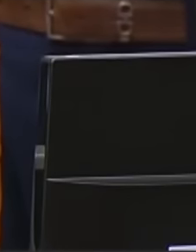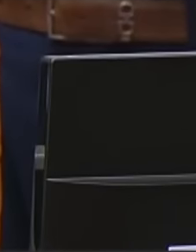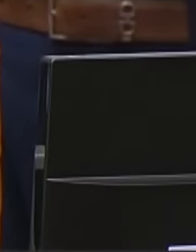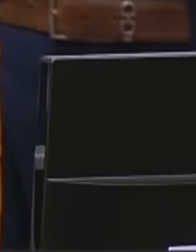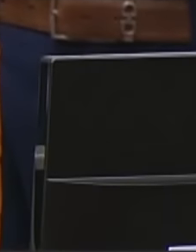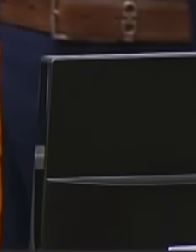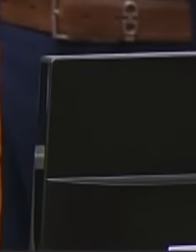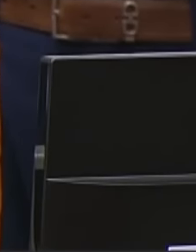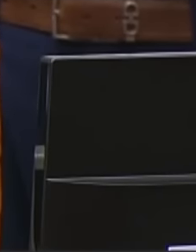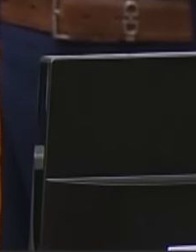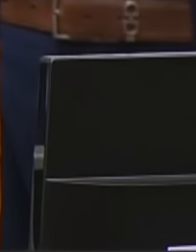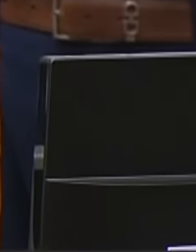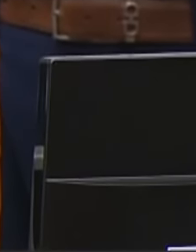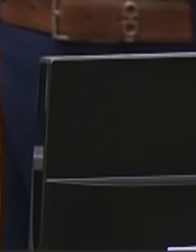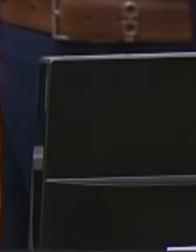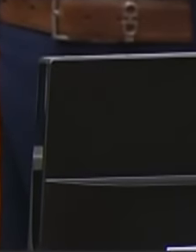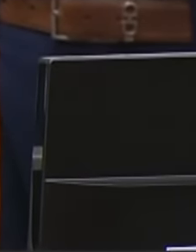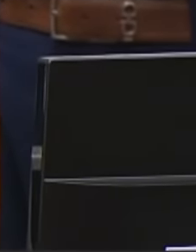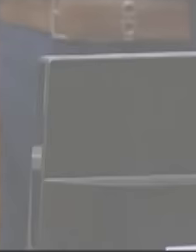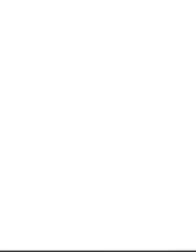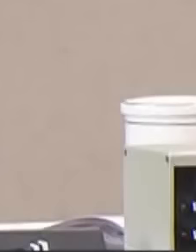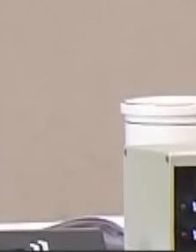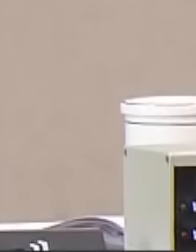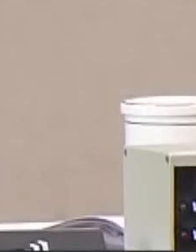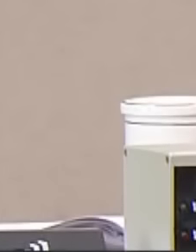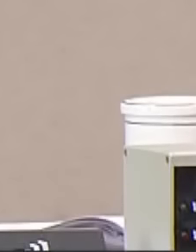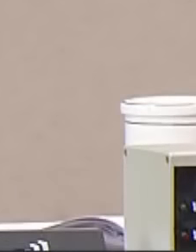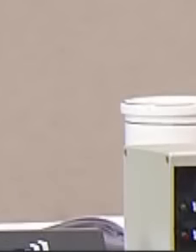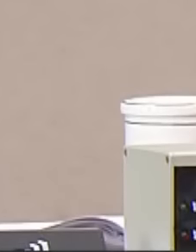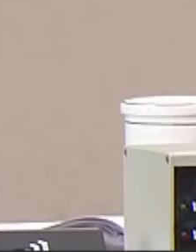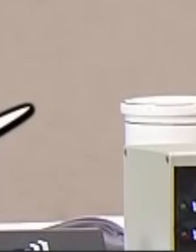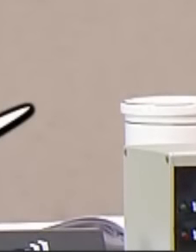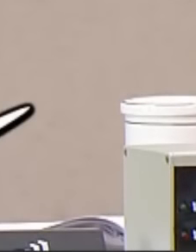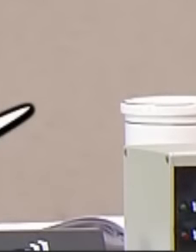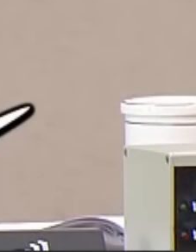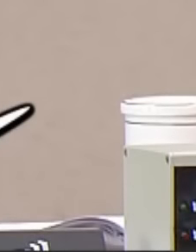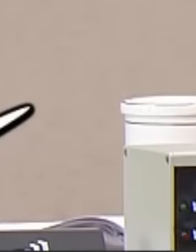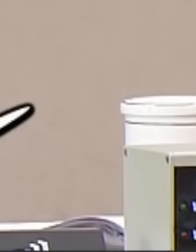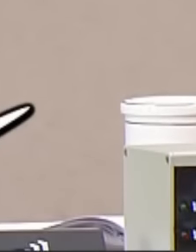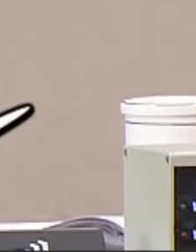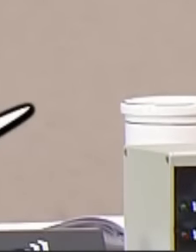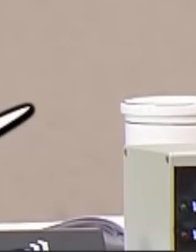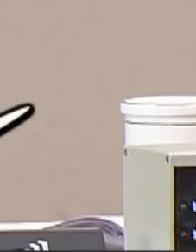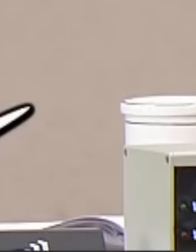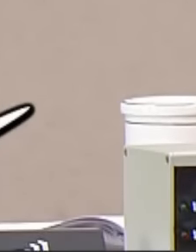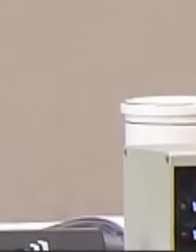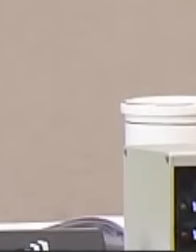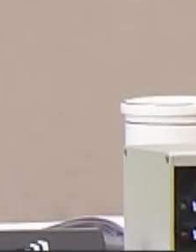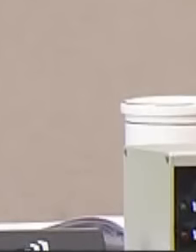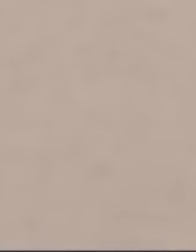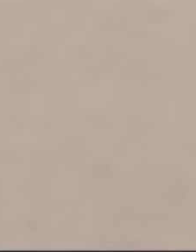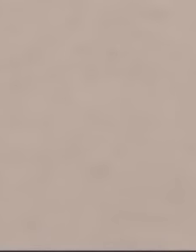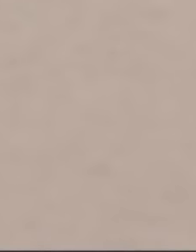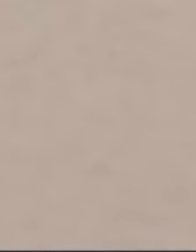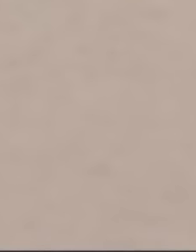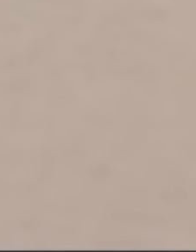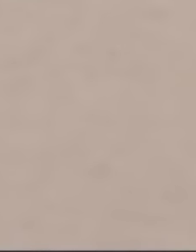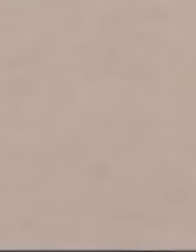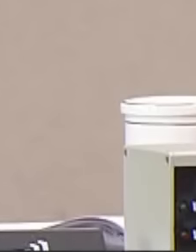언짢으셨다면 유감을 표현합니다 배현진 위원님 위원장님 또 듭니까 기회를 주시면은 퇴하 정하세요